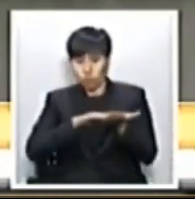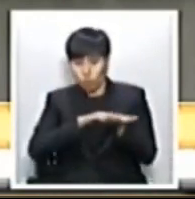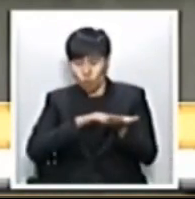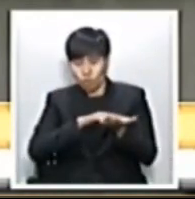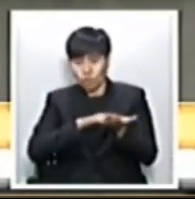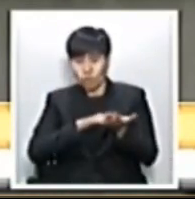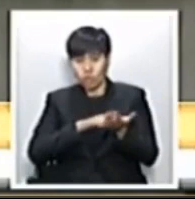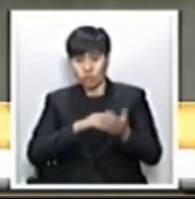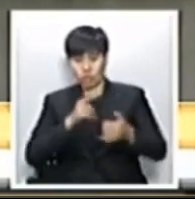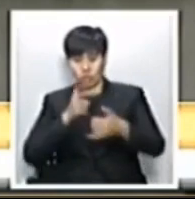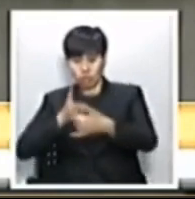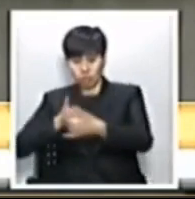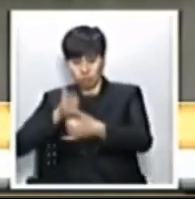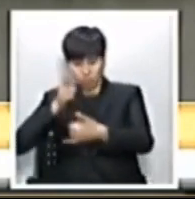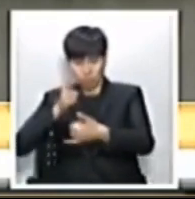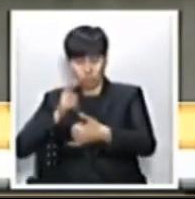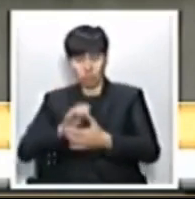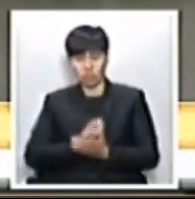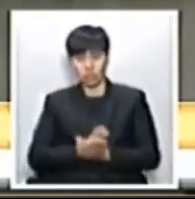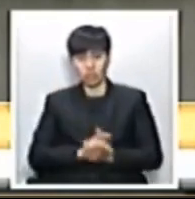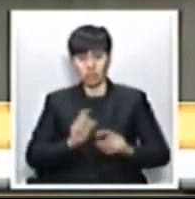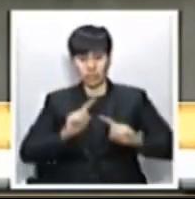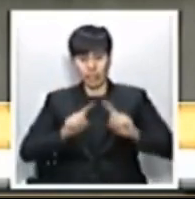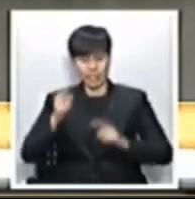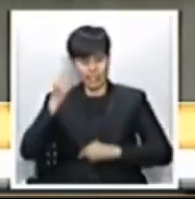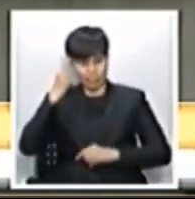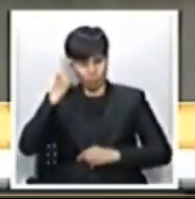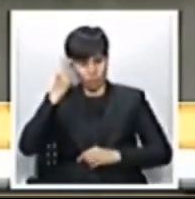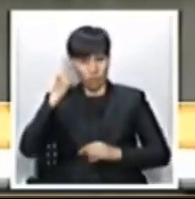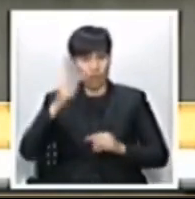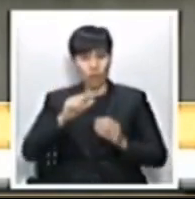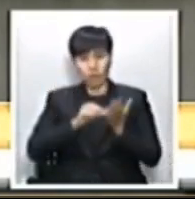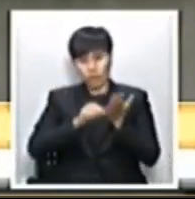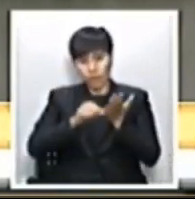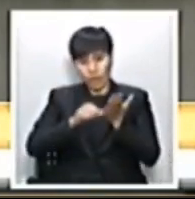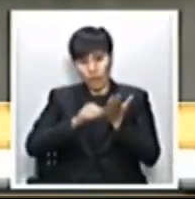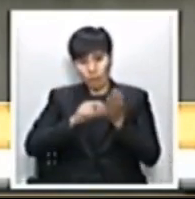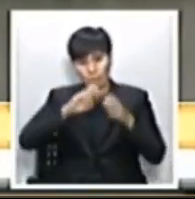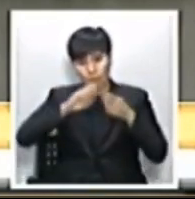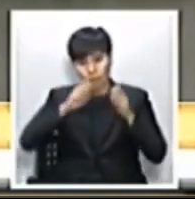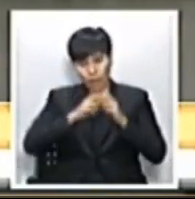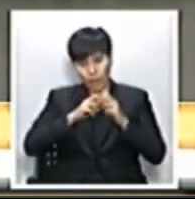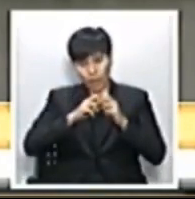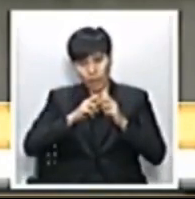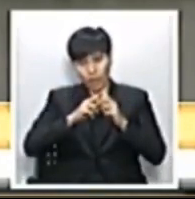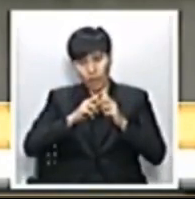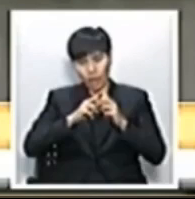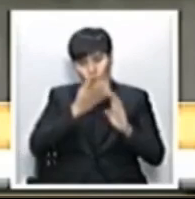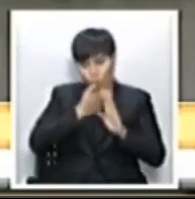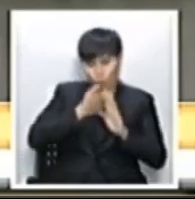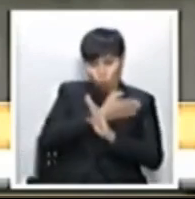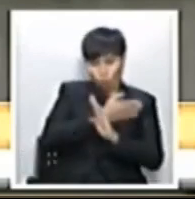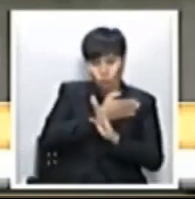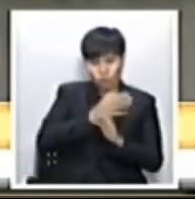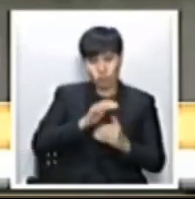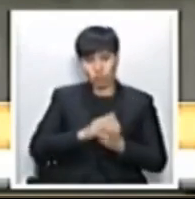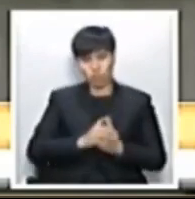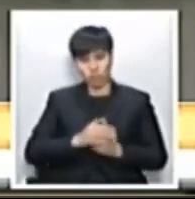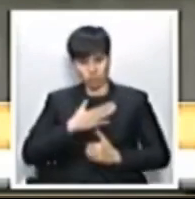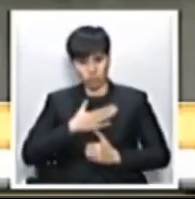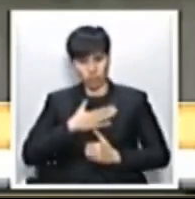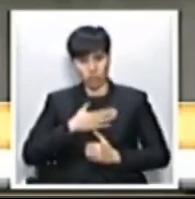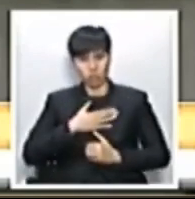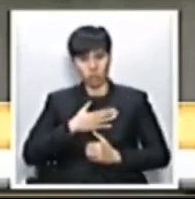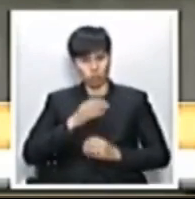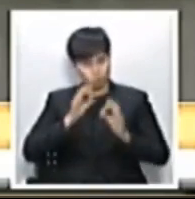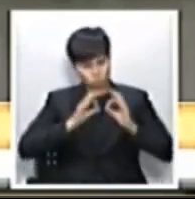งขั้นประหารชีวิตไว้อยู่แล้วแต่ดิฉันคิดว่าการแก้ไขปัญหาที่ต้นเหตุเป็นสิ่งที่สำคั